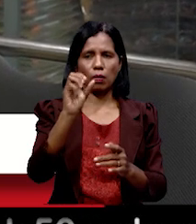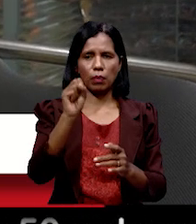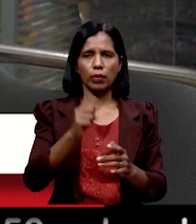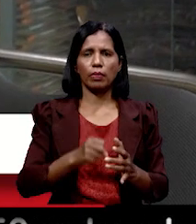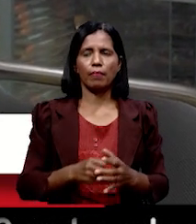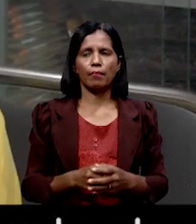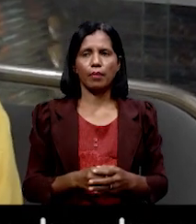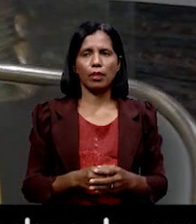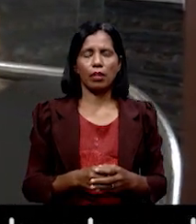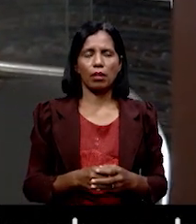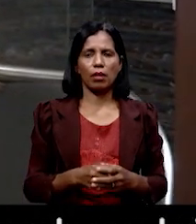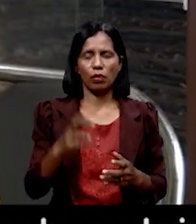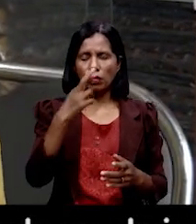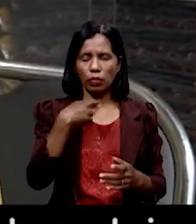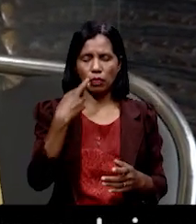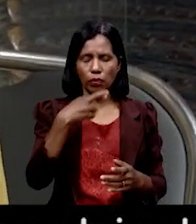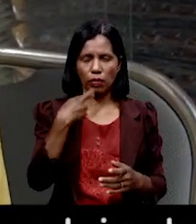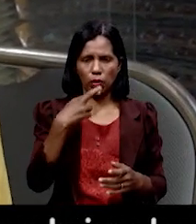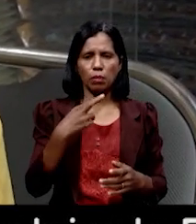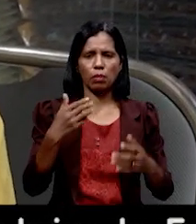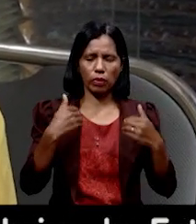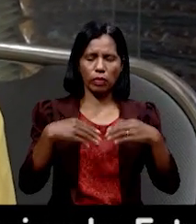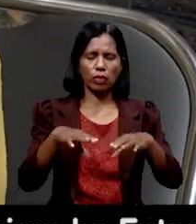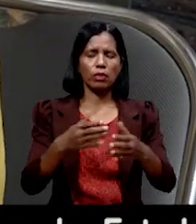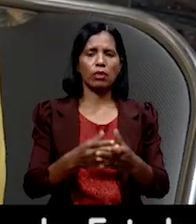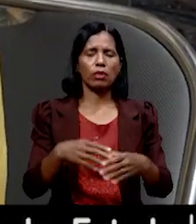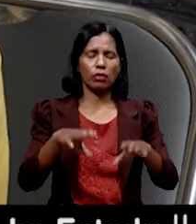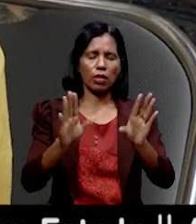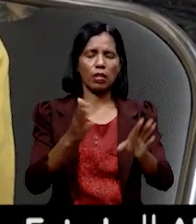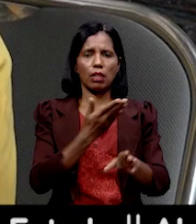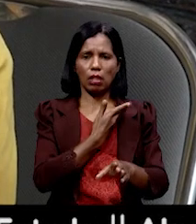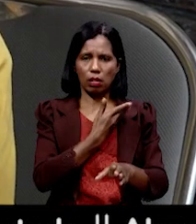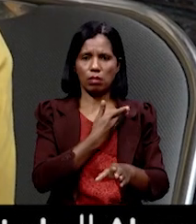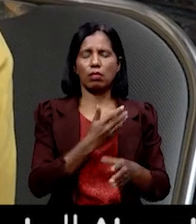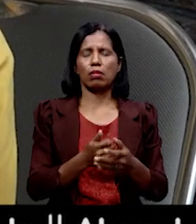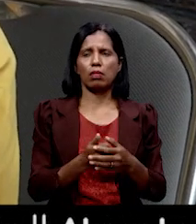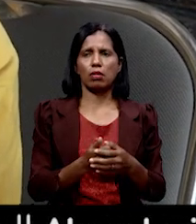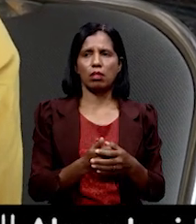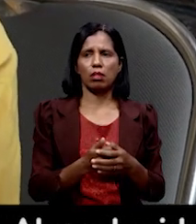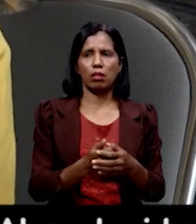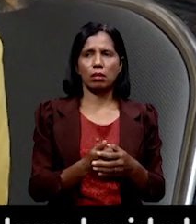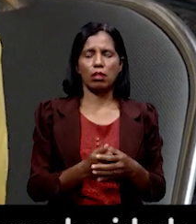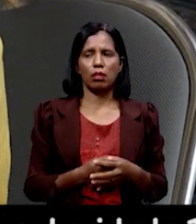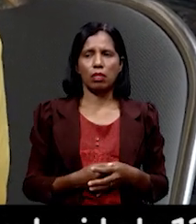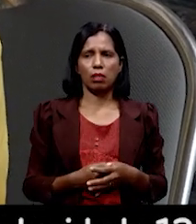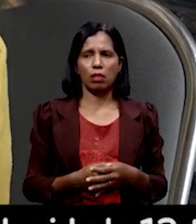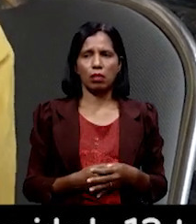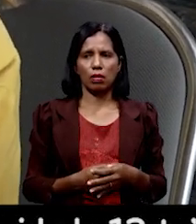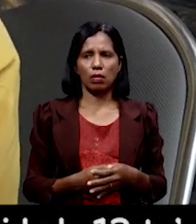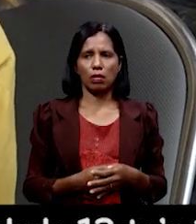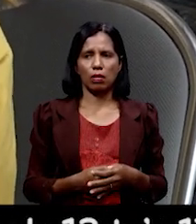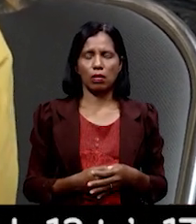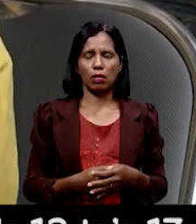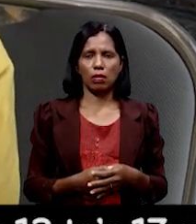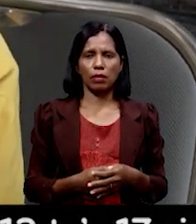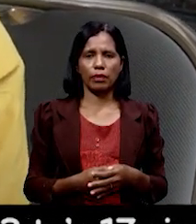Kalau beras? Beras itu juga ada kenaikan. Iya, quarter sampai 50. Harga naik itu